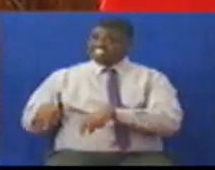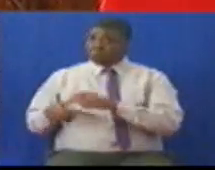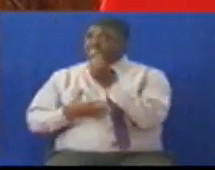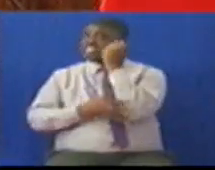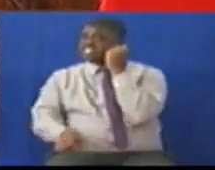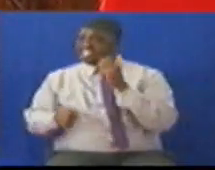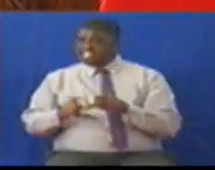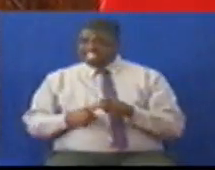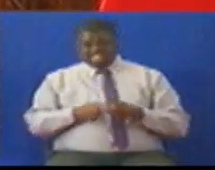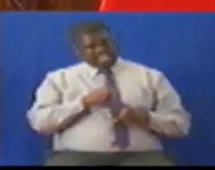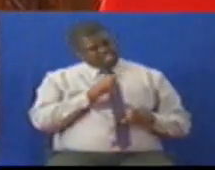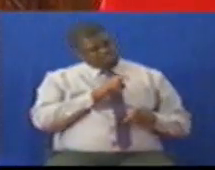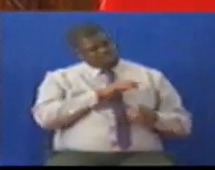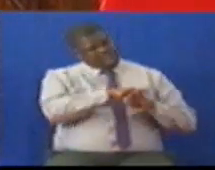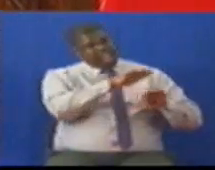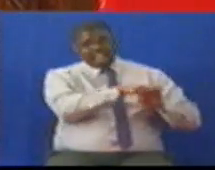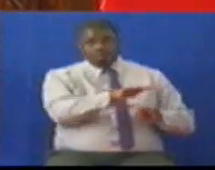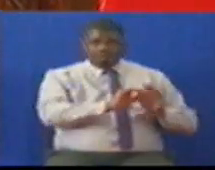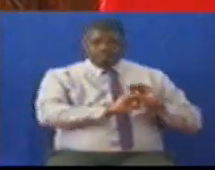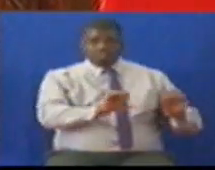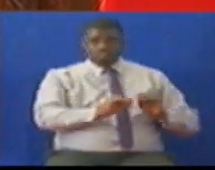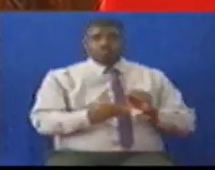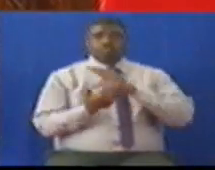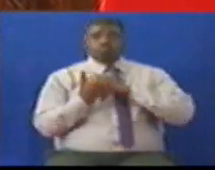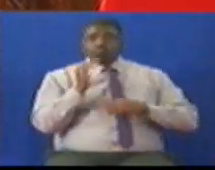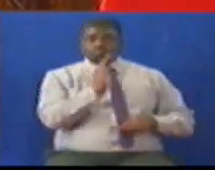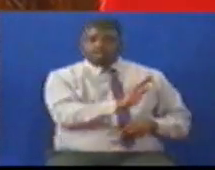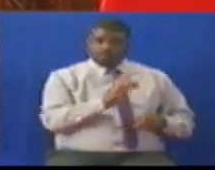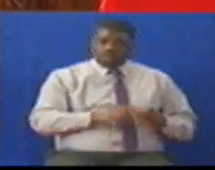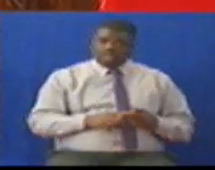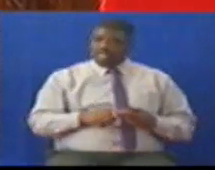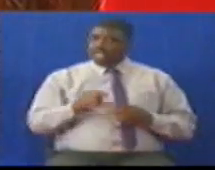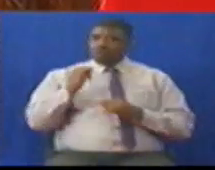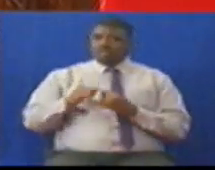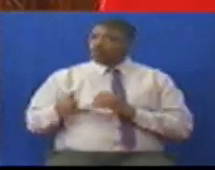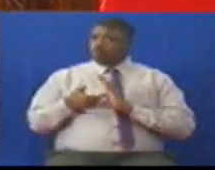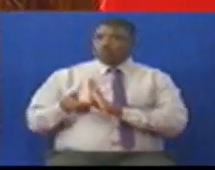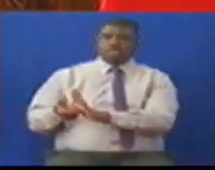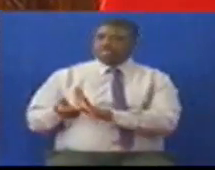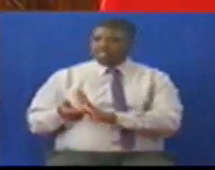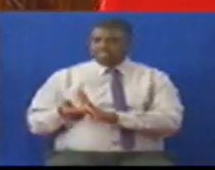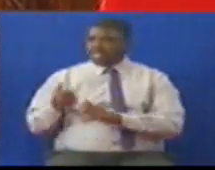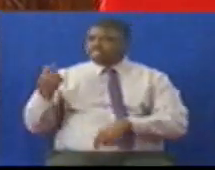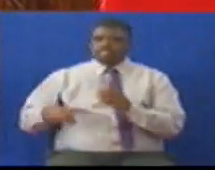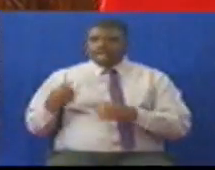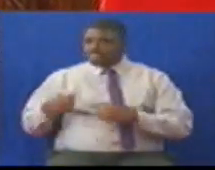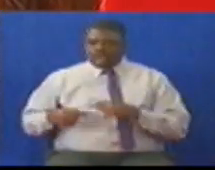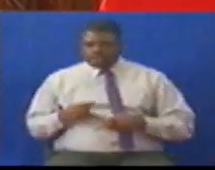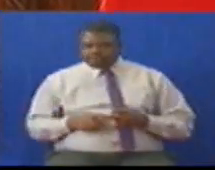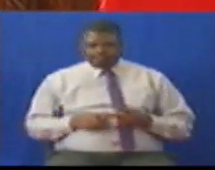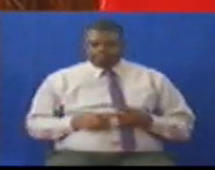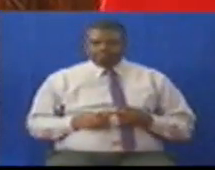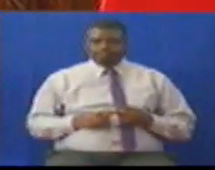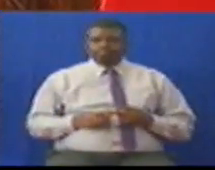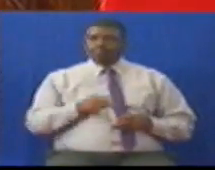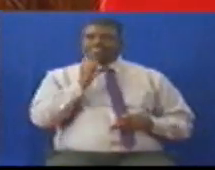waelekezwe kufundishwa kwamba katika majukumu yao ya umma hawapaswi kuonyesha mrengo wa siasa.